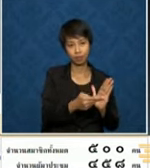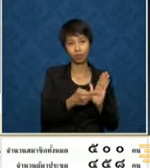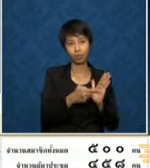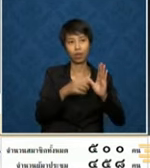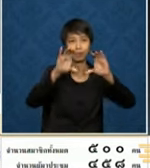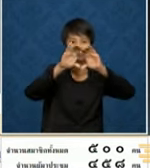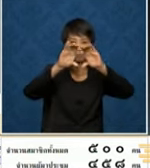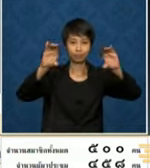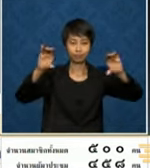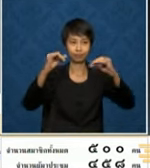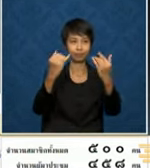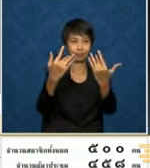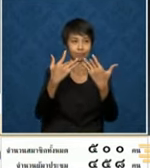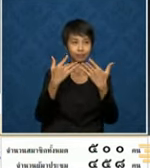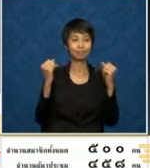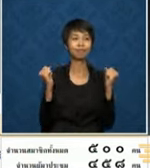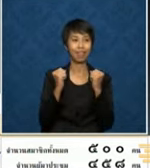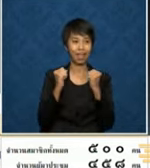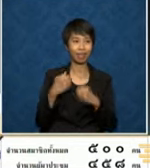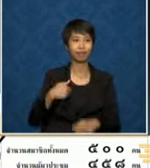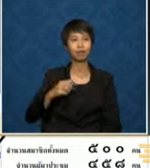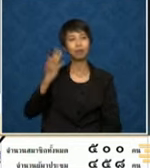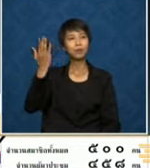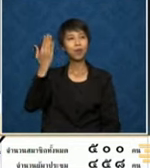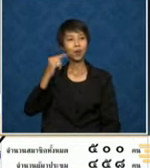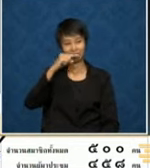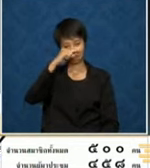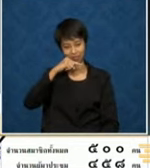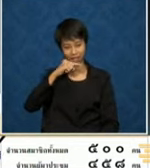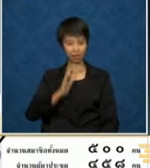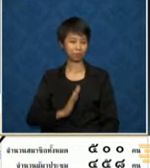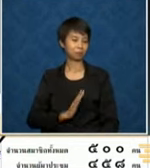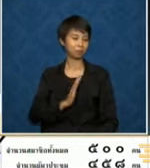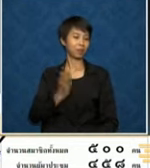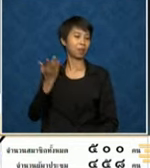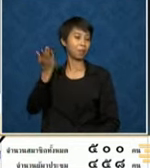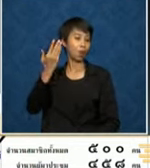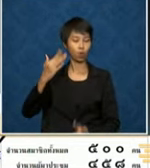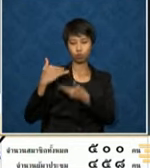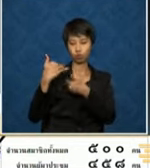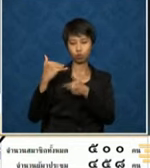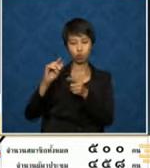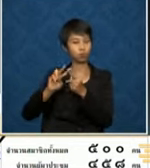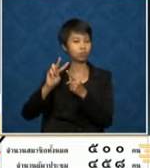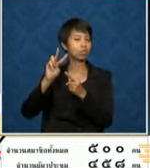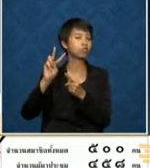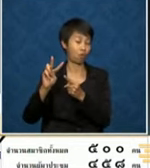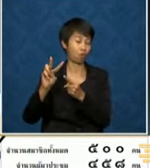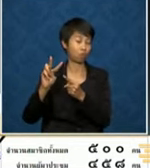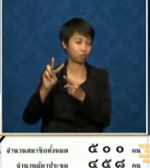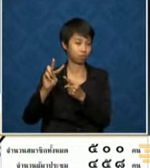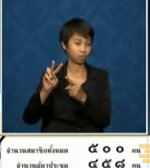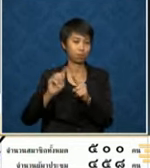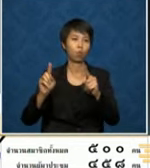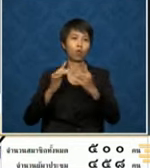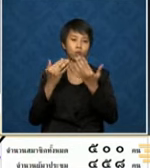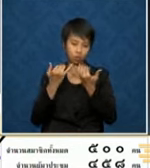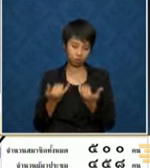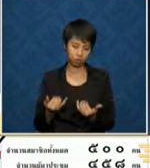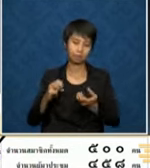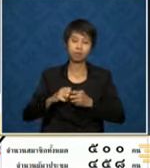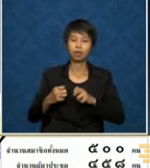ากาศนะคะหรือว่าแอร์คอนดิชันซึ่งเราภูมิใจนักภูมิใจหนาว่าเราส่งออกเป็นอันดับ2ของโลกรองจากจีนนะคะทุกวันนี้ค่ะมีปัญห